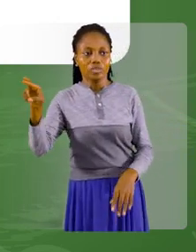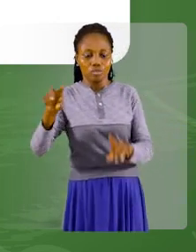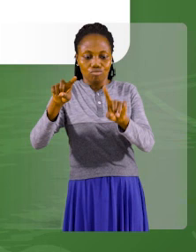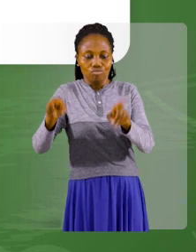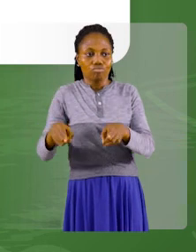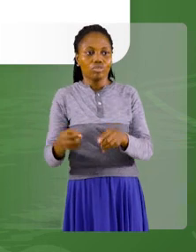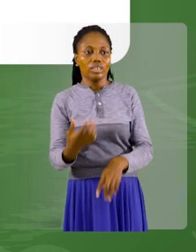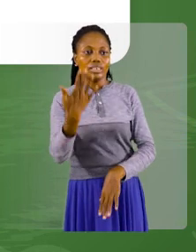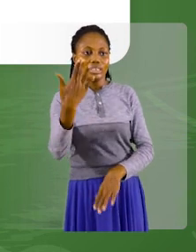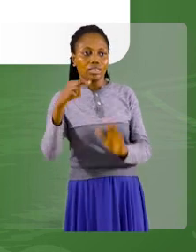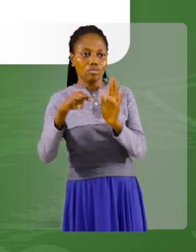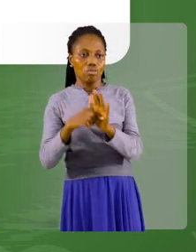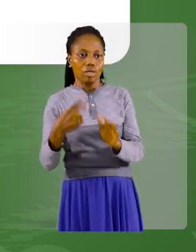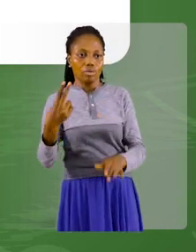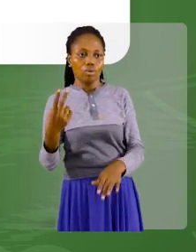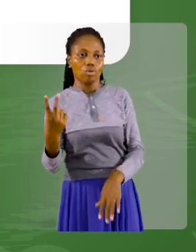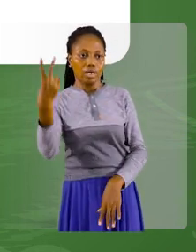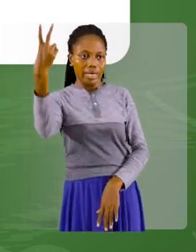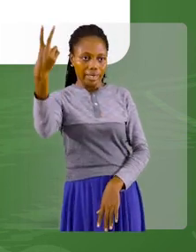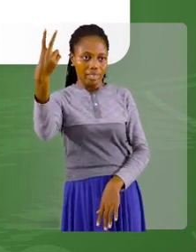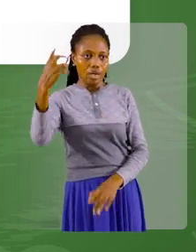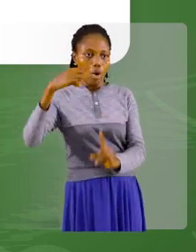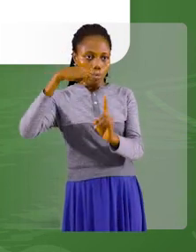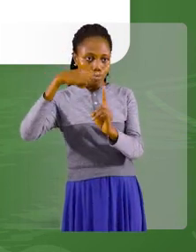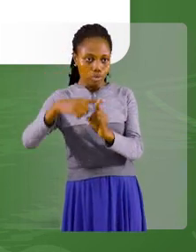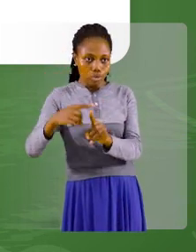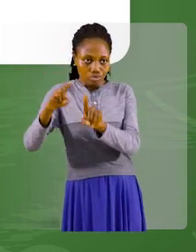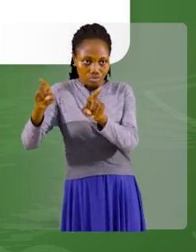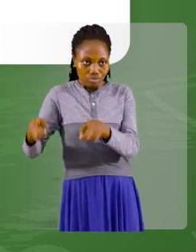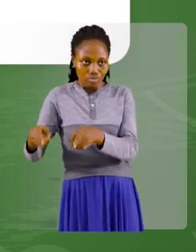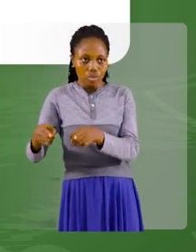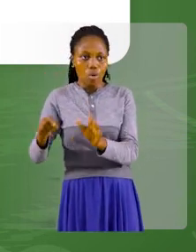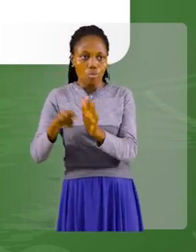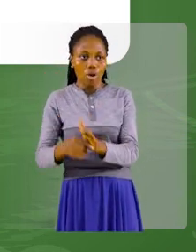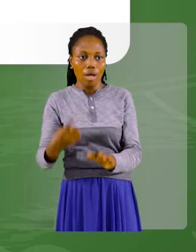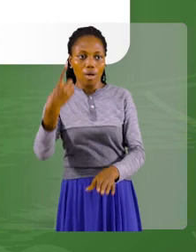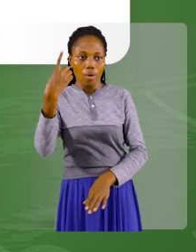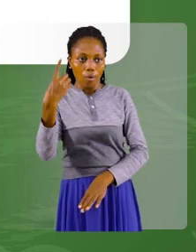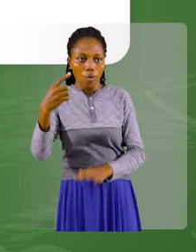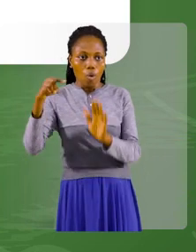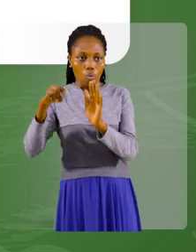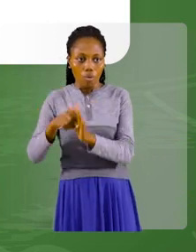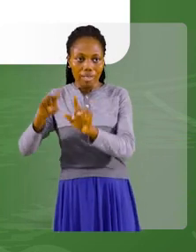5 moins 2, le tout au carré, plus moins 1,